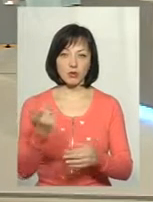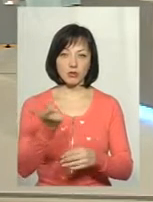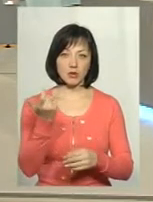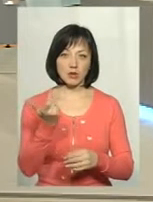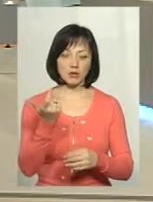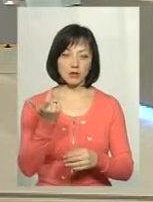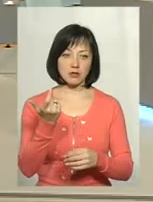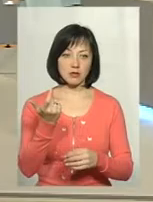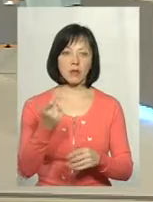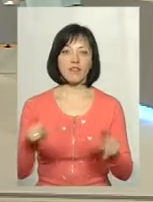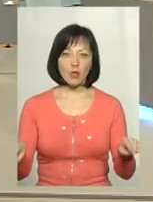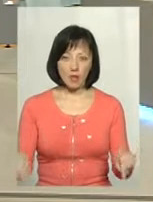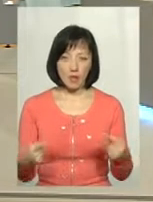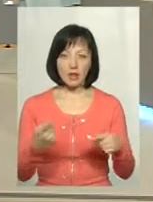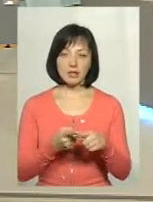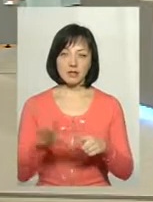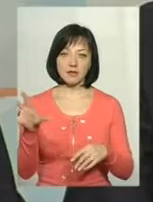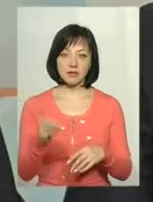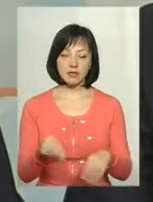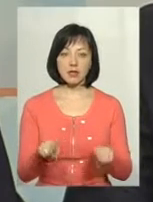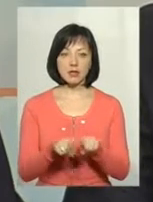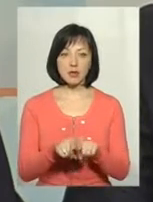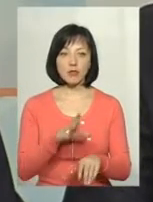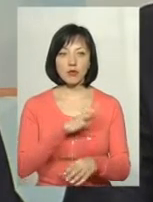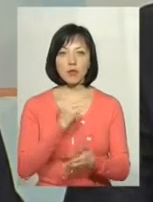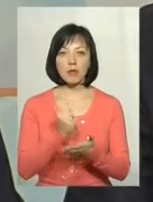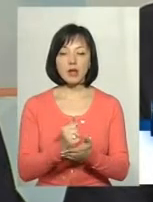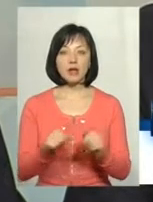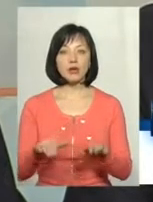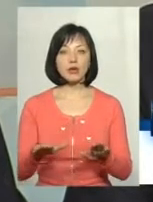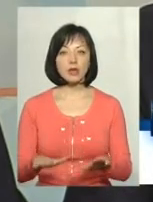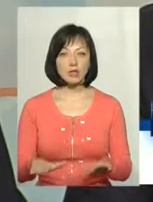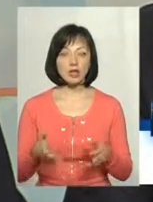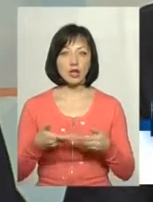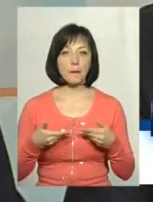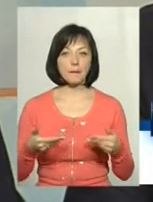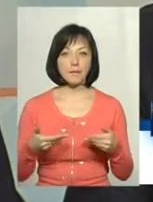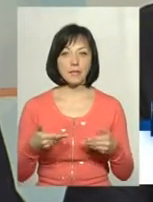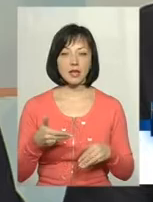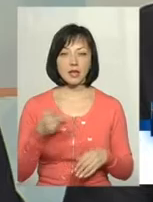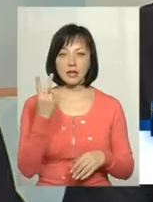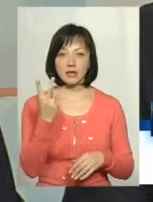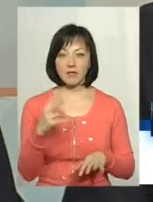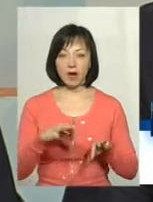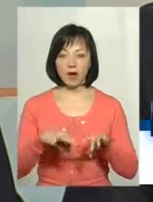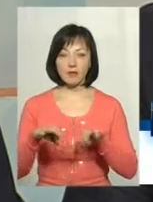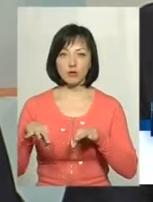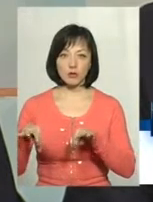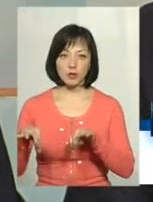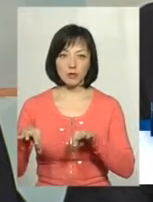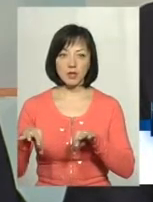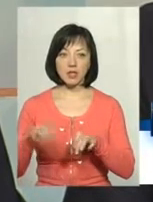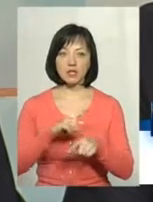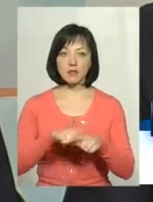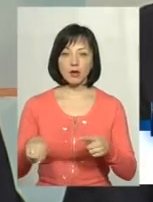господарство, оновивши це все. Так само було прийнято рішення, ми два автомобілі, це